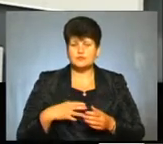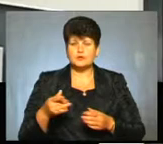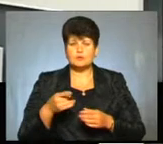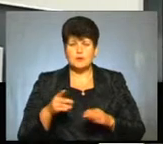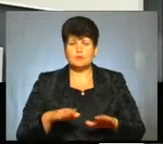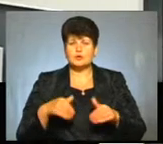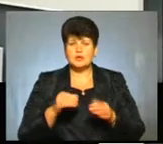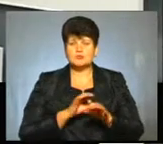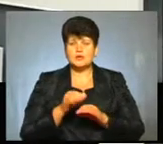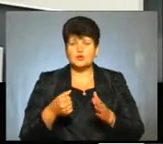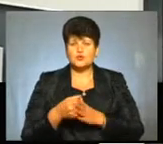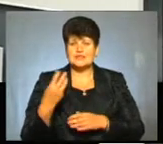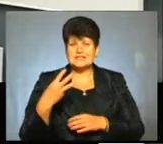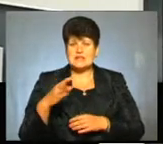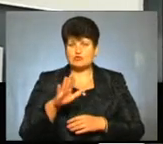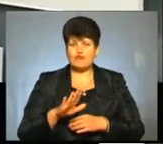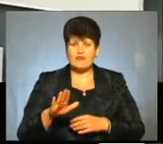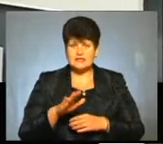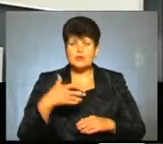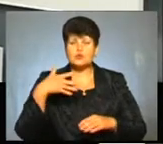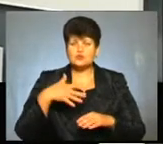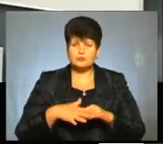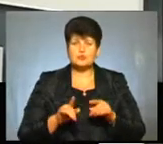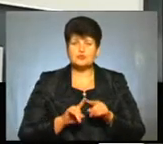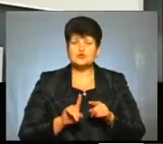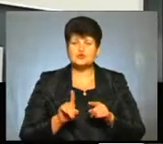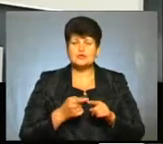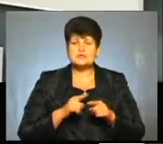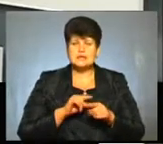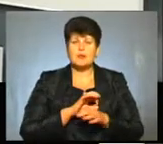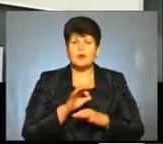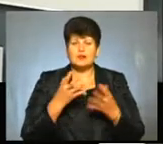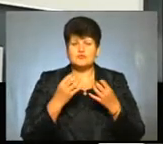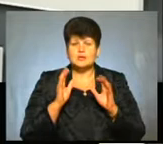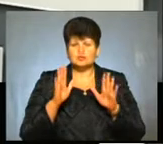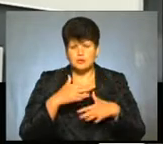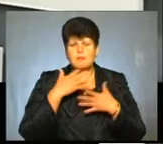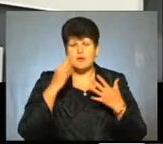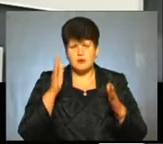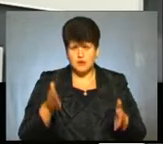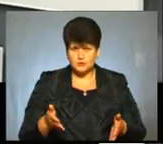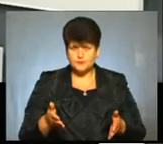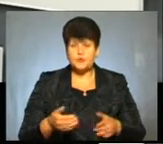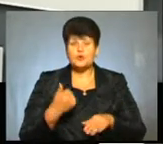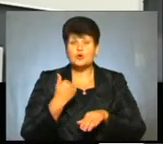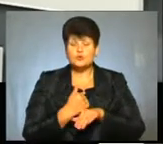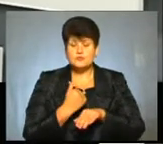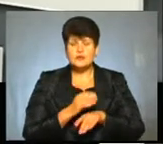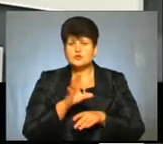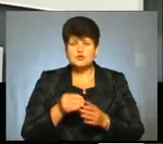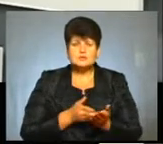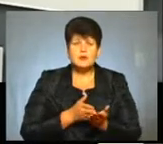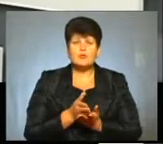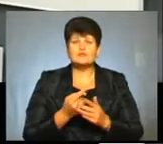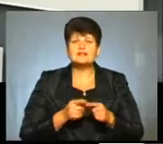тернополян подачі проєктів до 30 вересня і розуміємо, що проєктів це буде ще доволі багато. Основна спрямованість всіх проєктів,